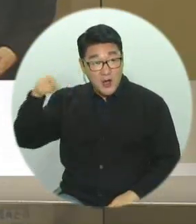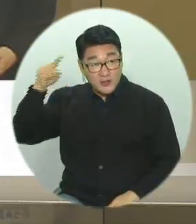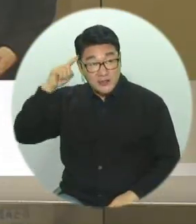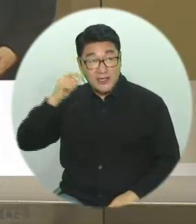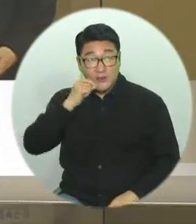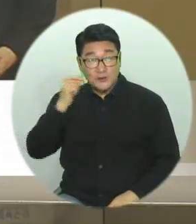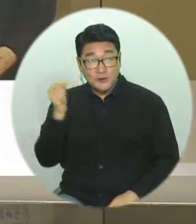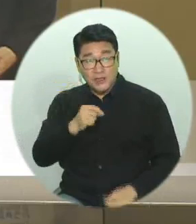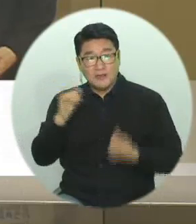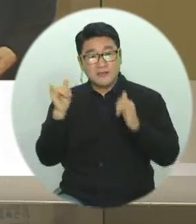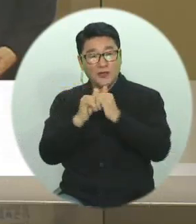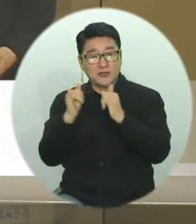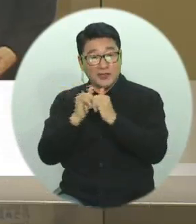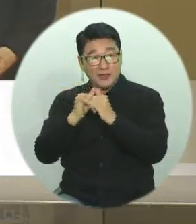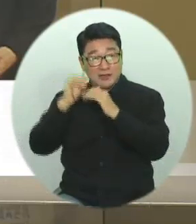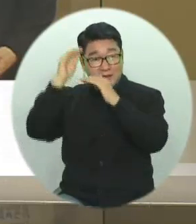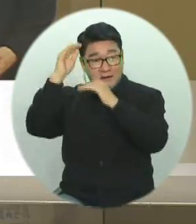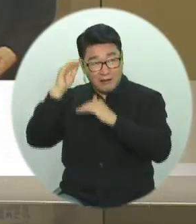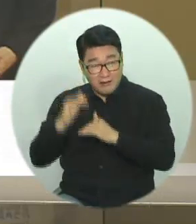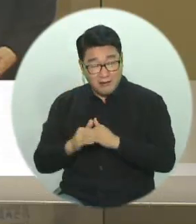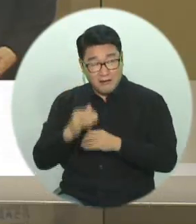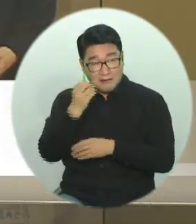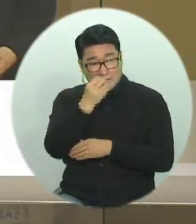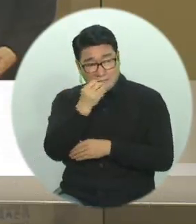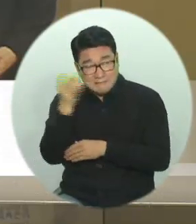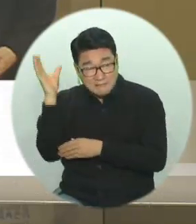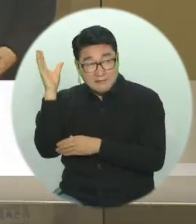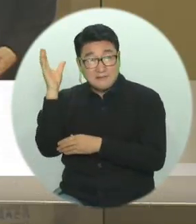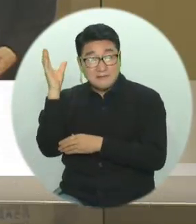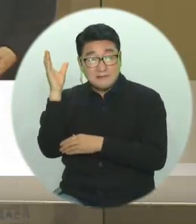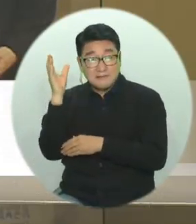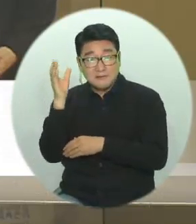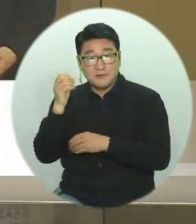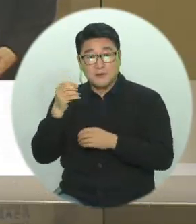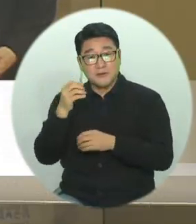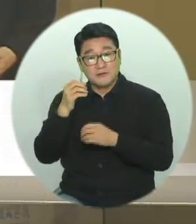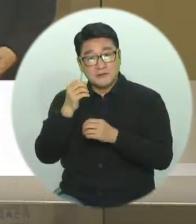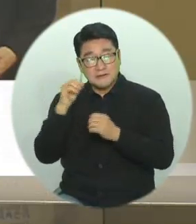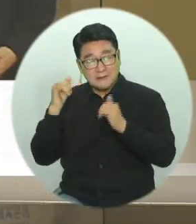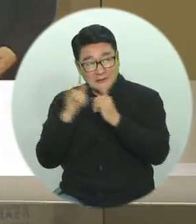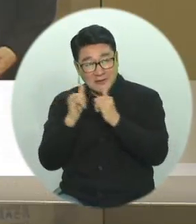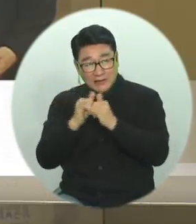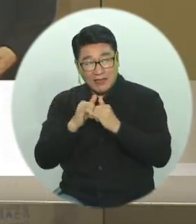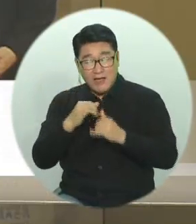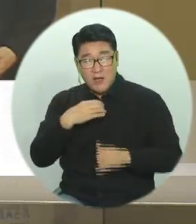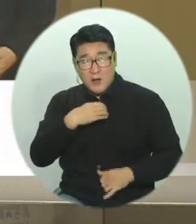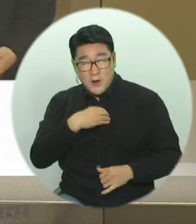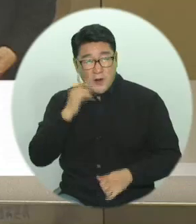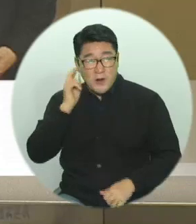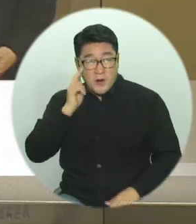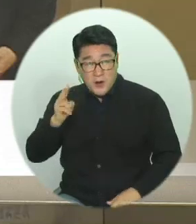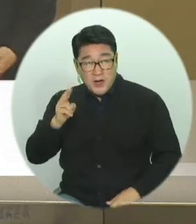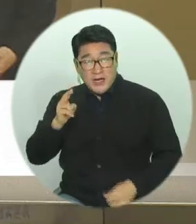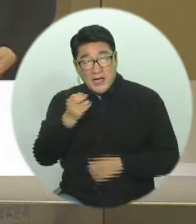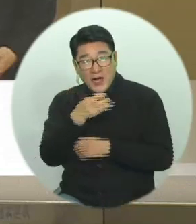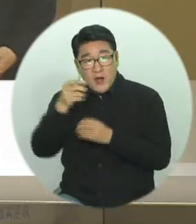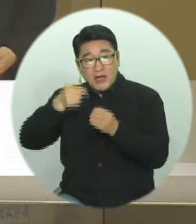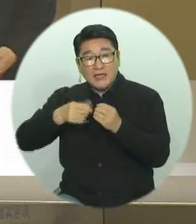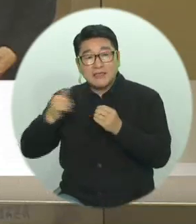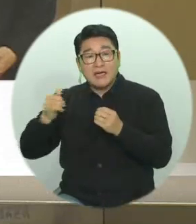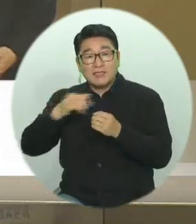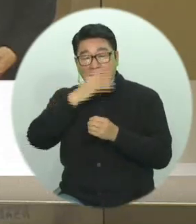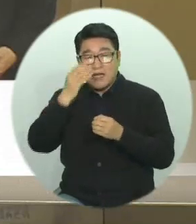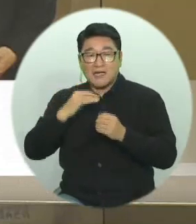우크라이나 전쟁 과정에서 대대적인 언론 탄압과 또 전쟁의 참혹함을 세상에 알린 언론인들에게 수상의